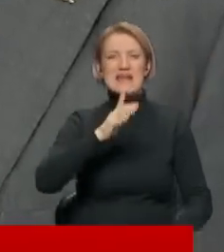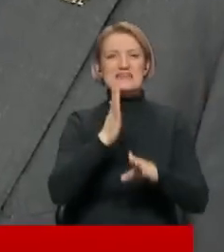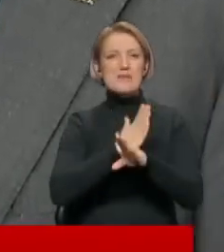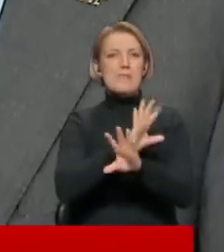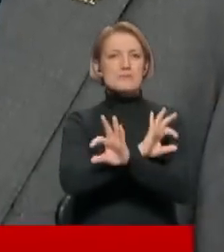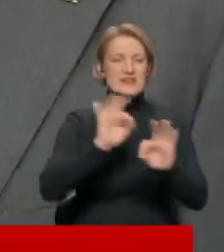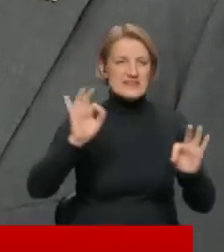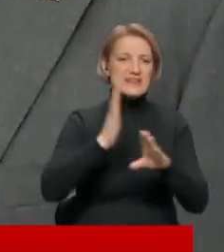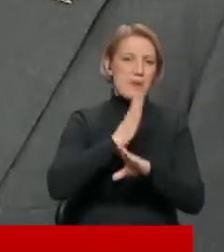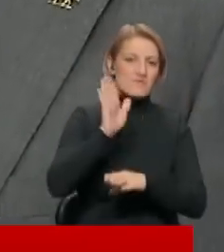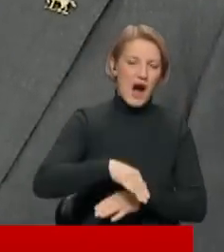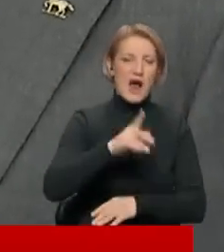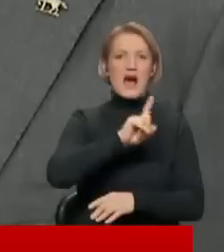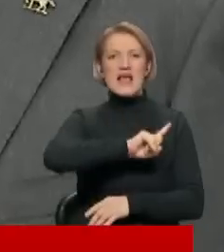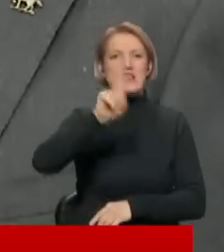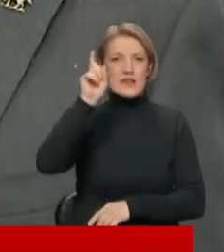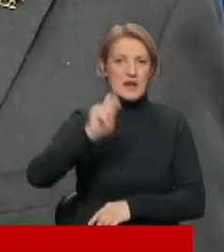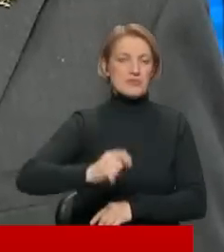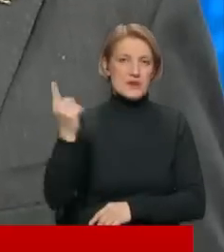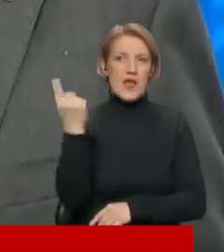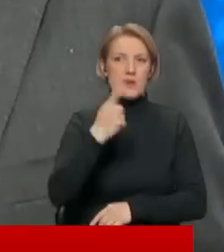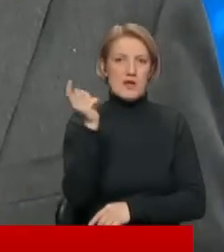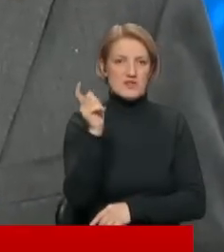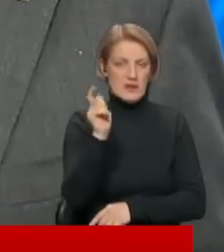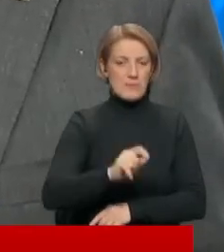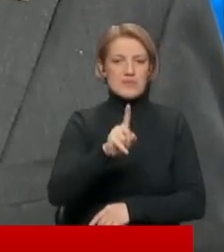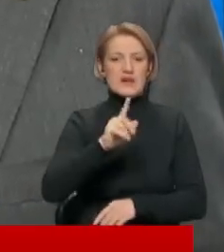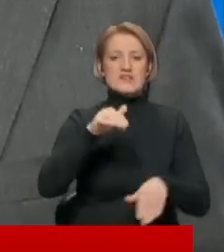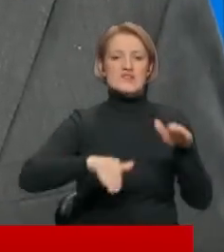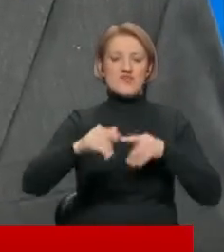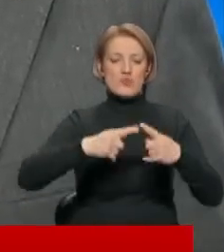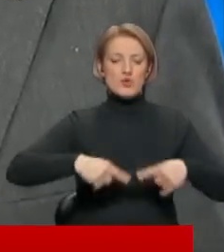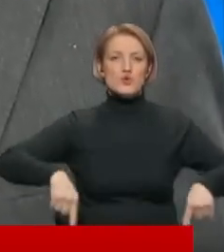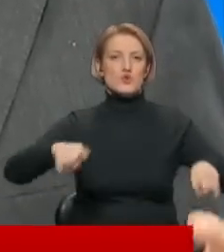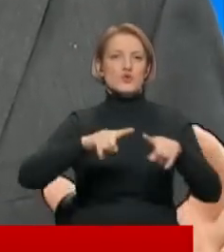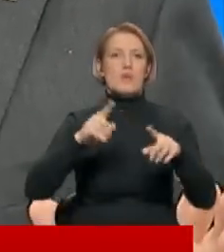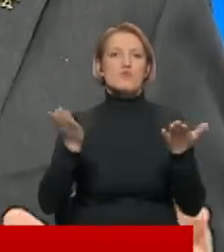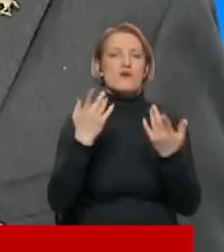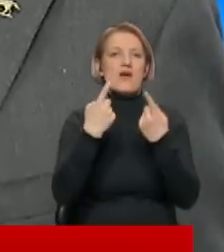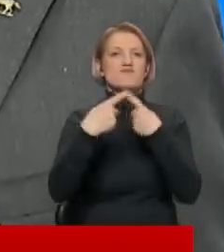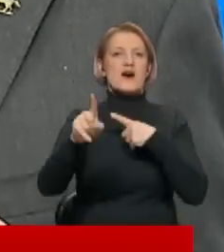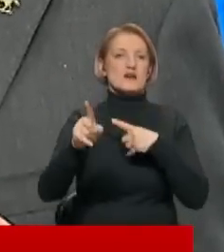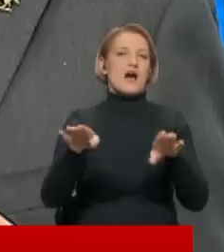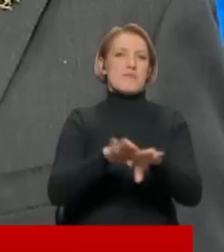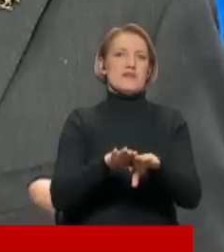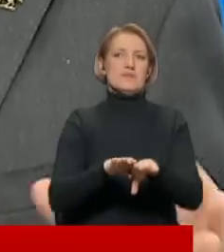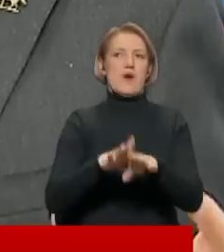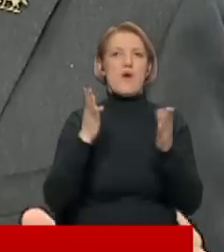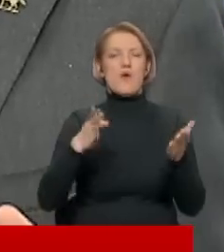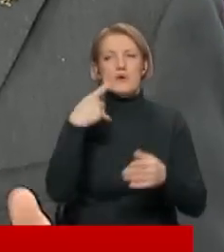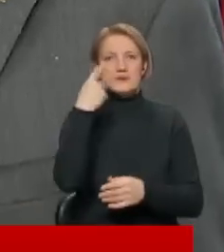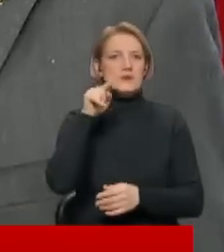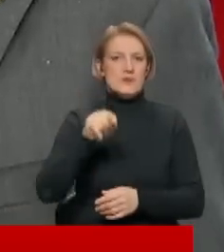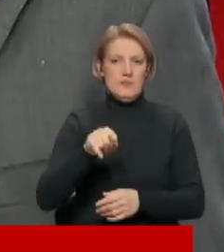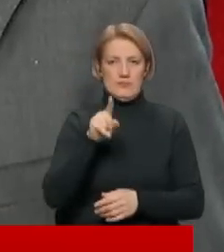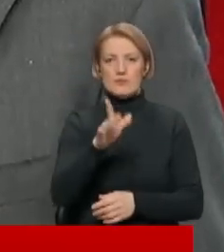gerekçesiz itiraz yaptırdı ki seçim kurulunda bu kadar farkı kapatabilelim o açıdan